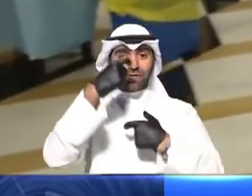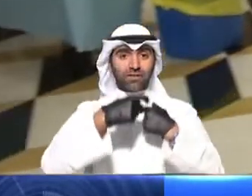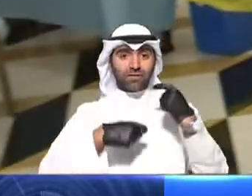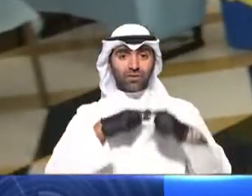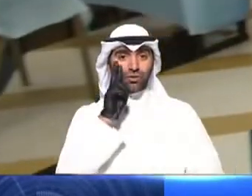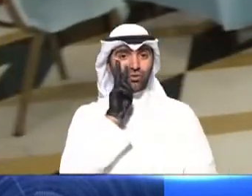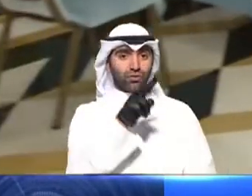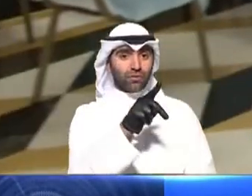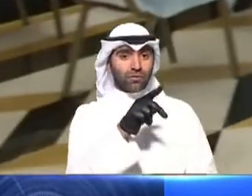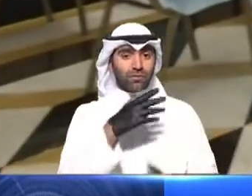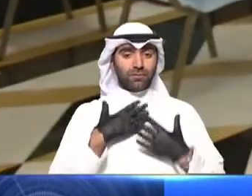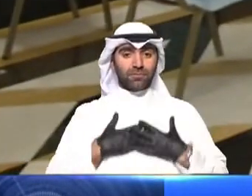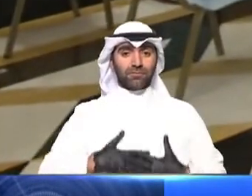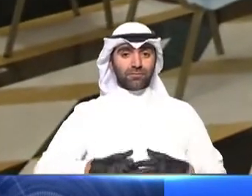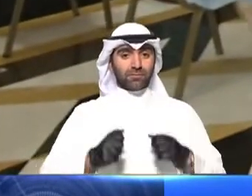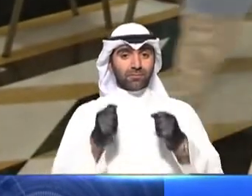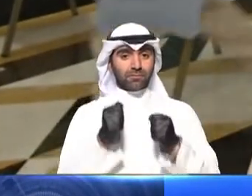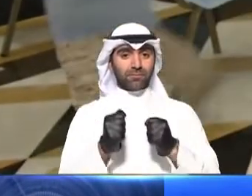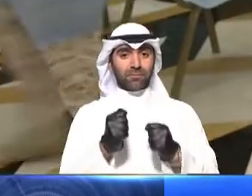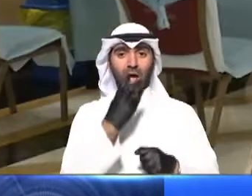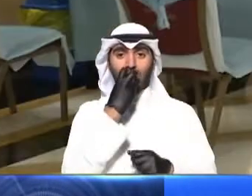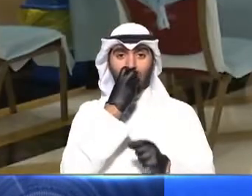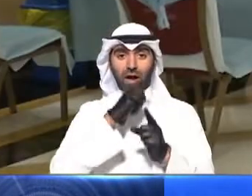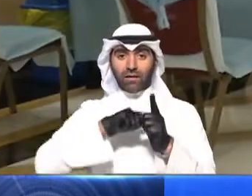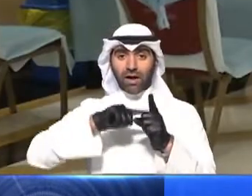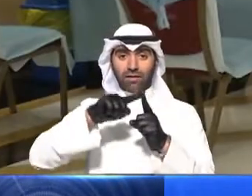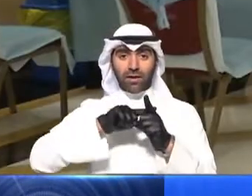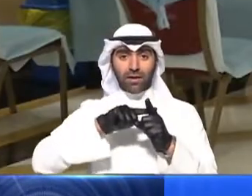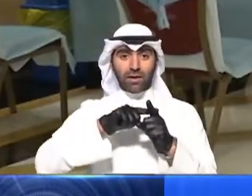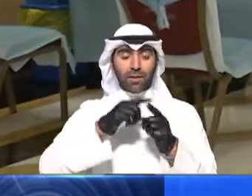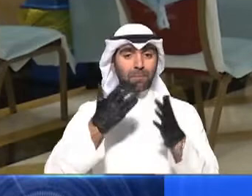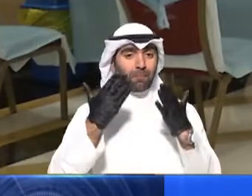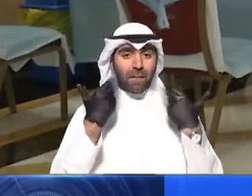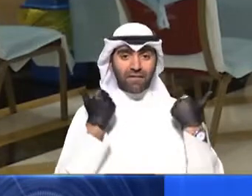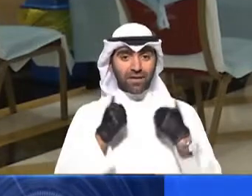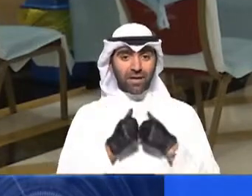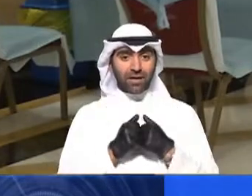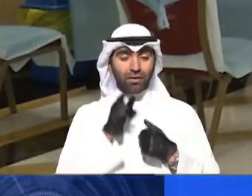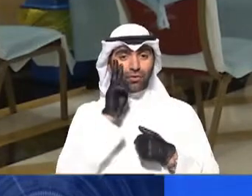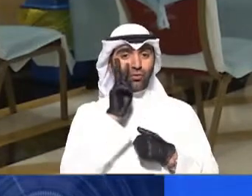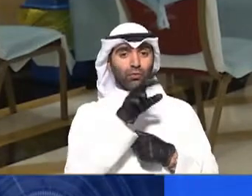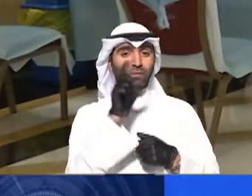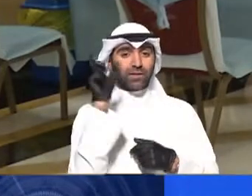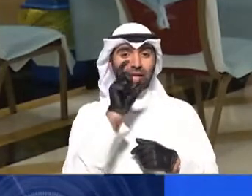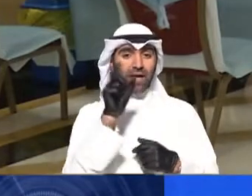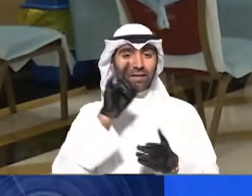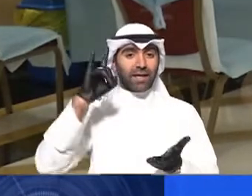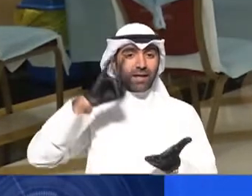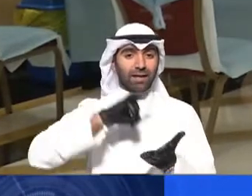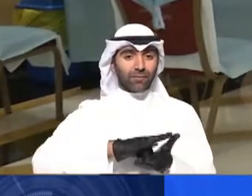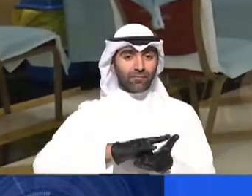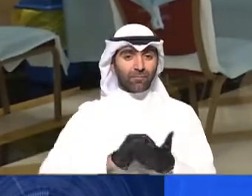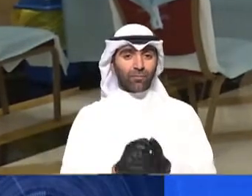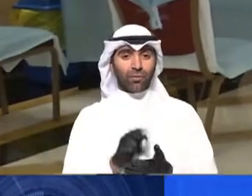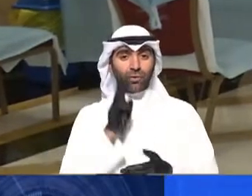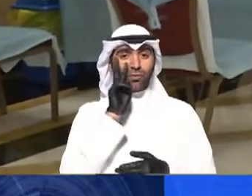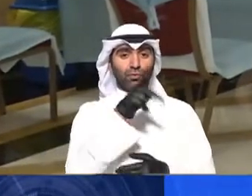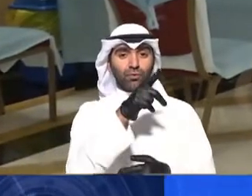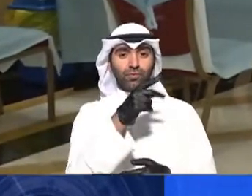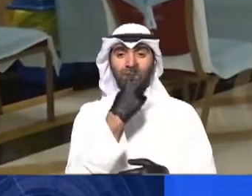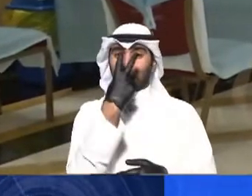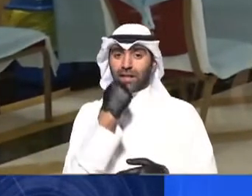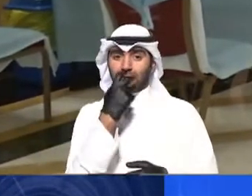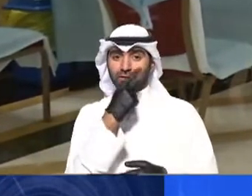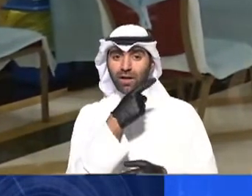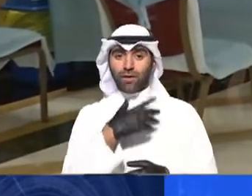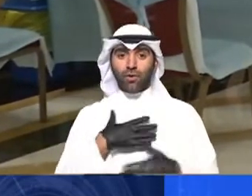أو بداية الحرارة والتاريخ المرضي، نسأل عن الأعراض، هل هناك أعراض عندهم، وبعد التأكد من خلوهم